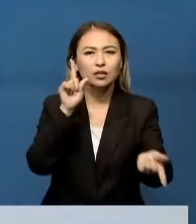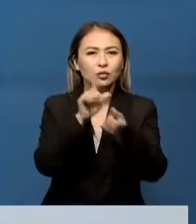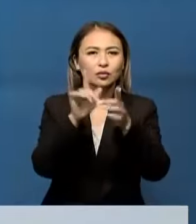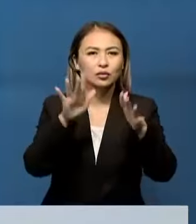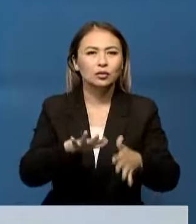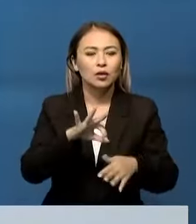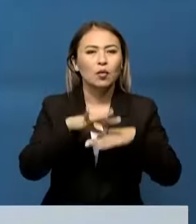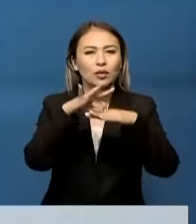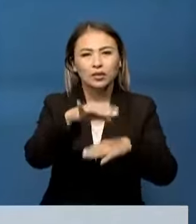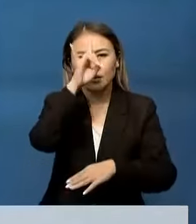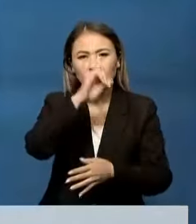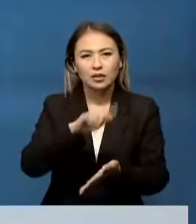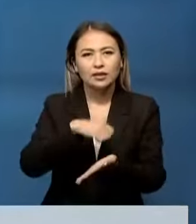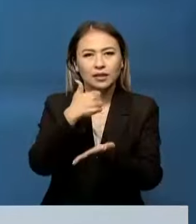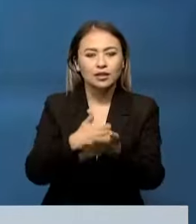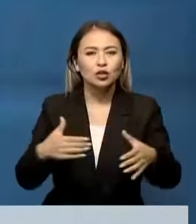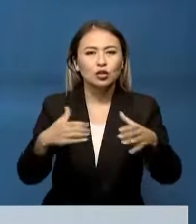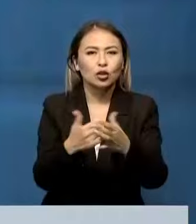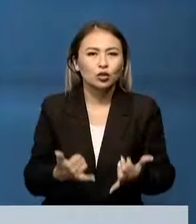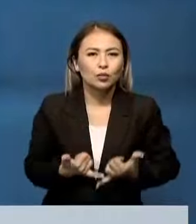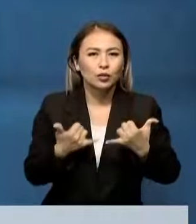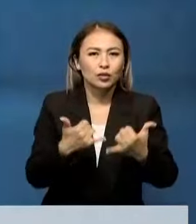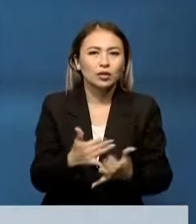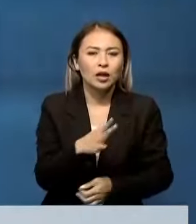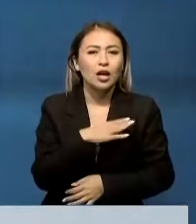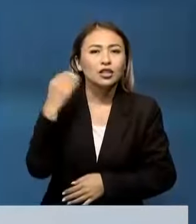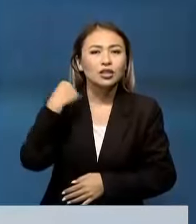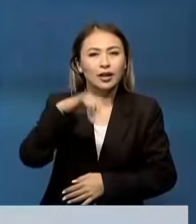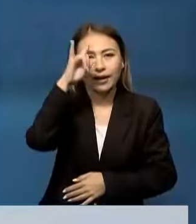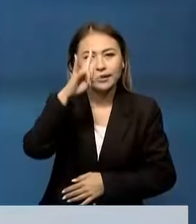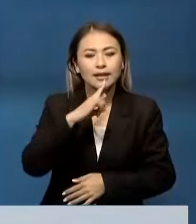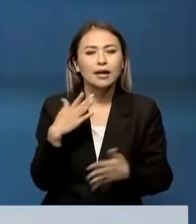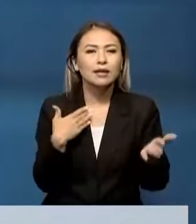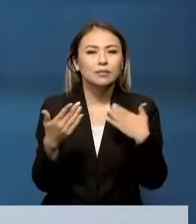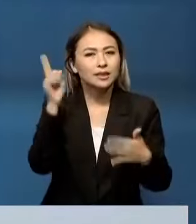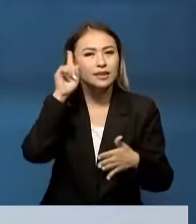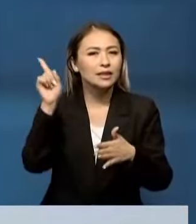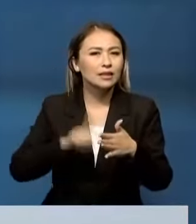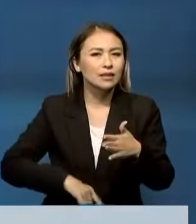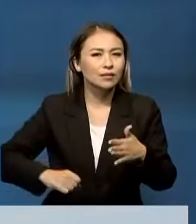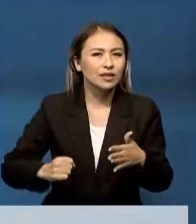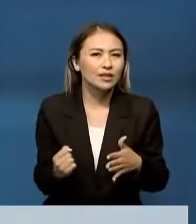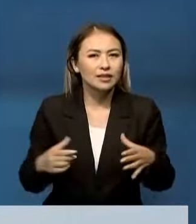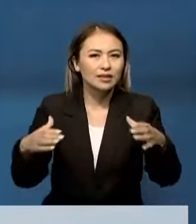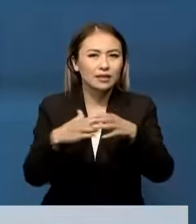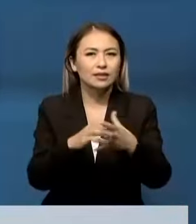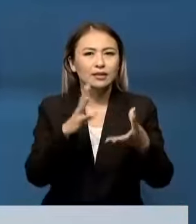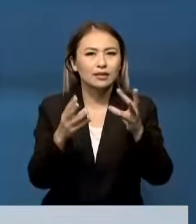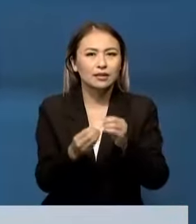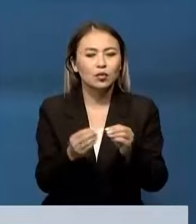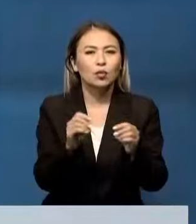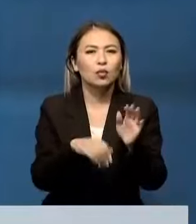қарсы алу шарасын өткізіп, қазақ басшысы мен делегациясына үлкен құрмет көрсетті. Тәжікстан мен Қазақстан қарым-қатынасы сенімді